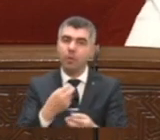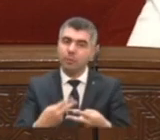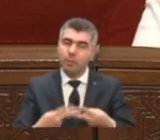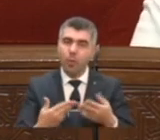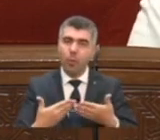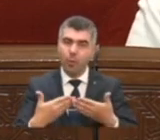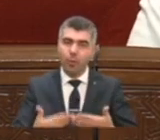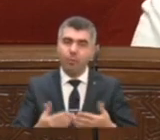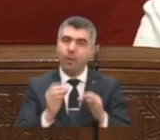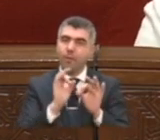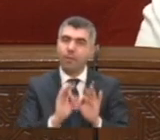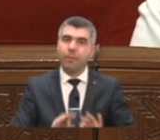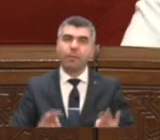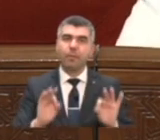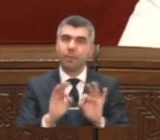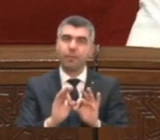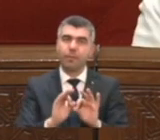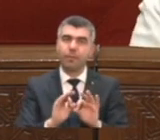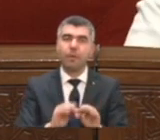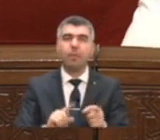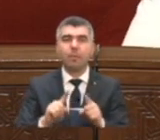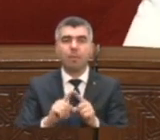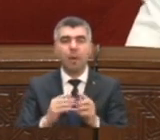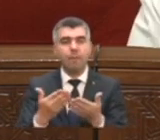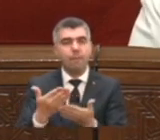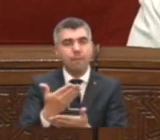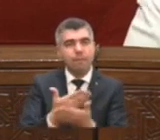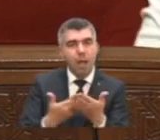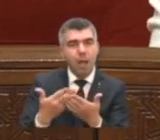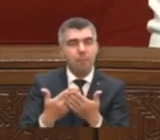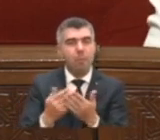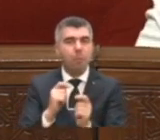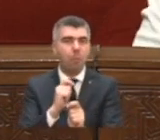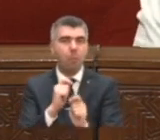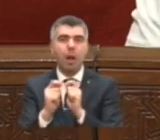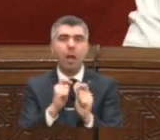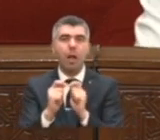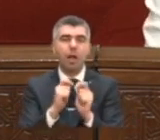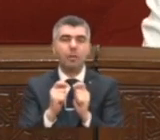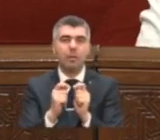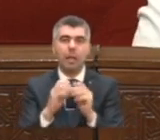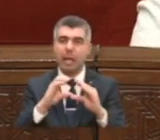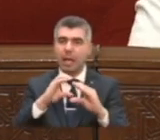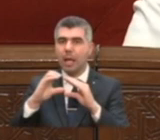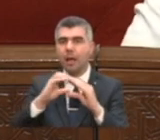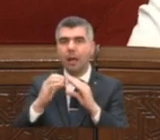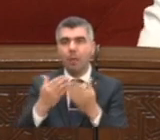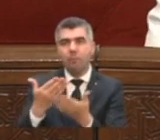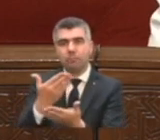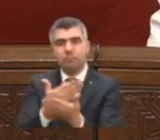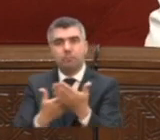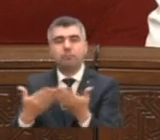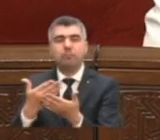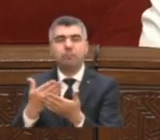اليوم، لأنه خصو يخضع المشاورة والمناقشة داخل واحد الحوار جهوي وطني اللي